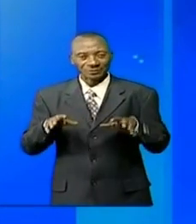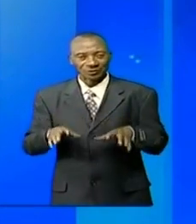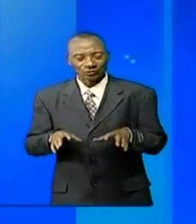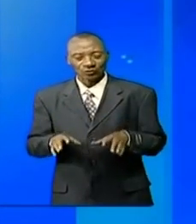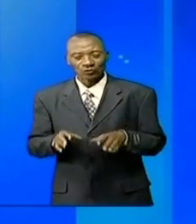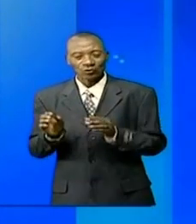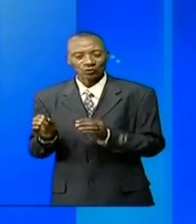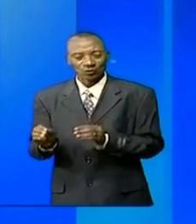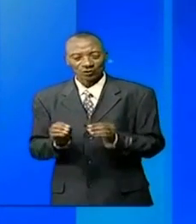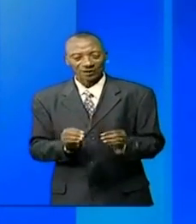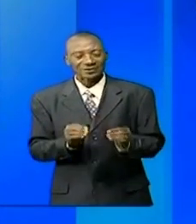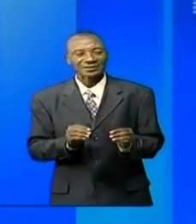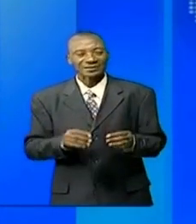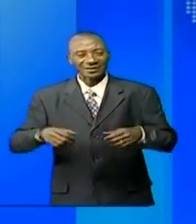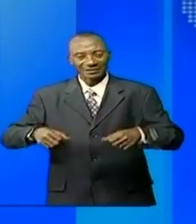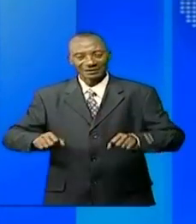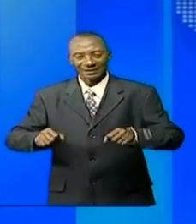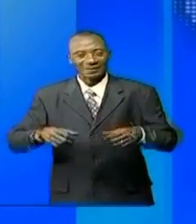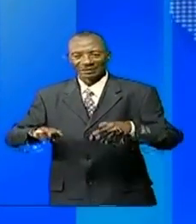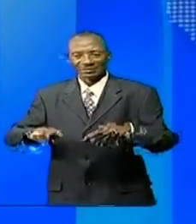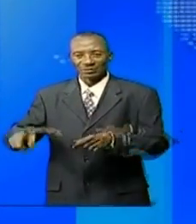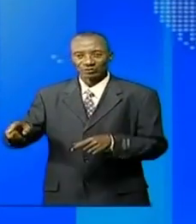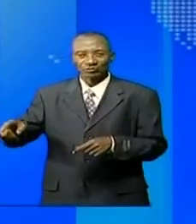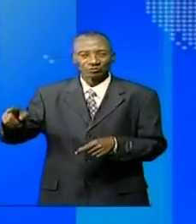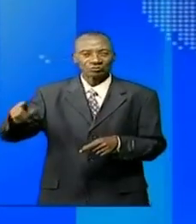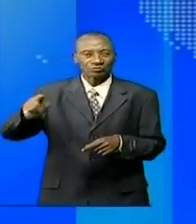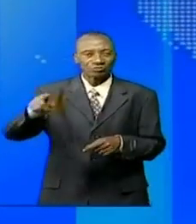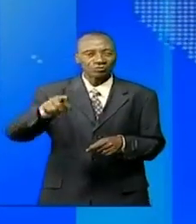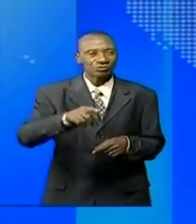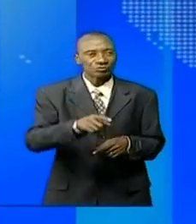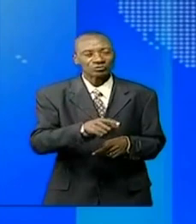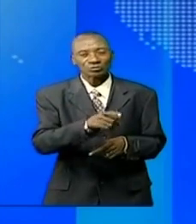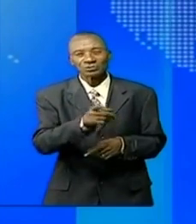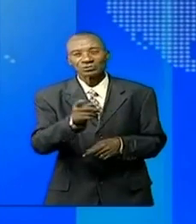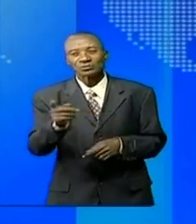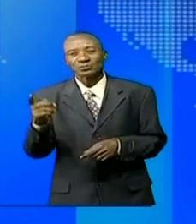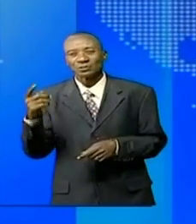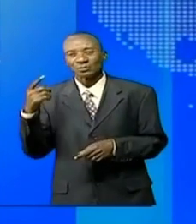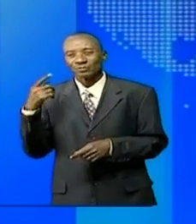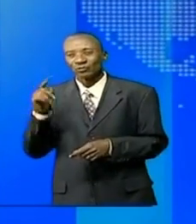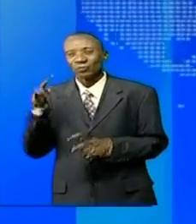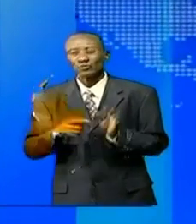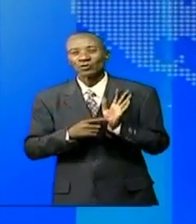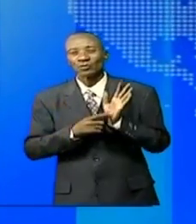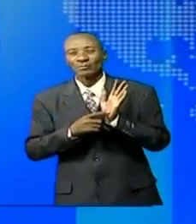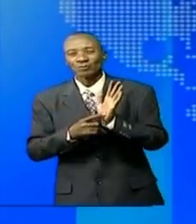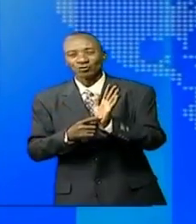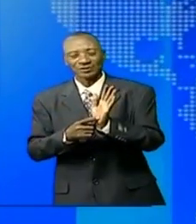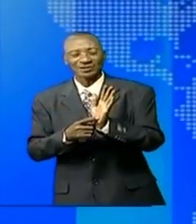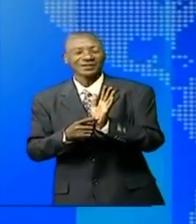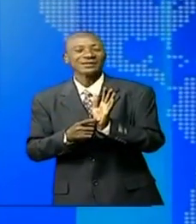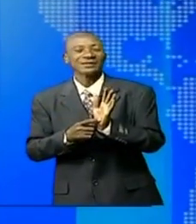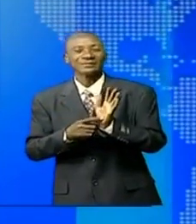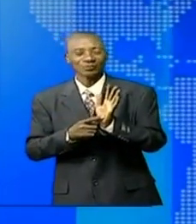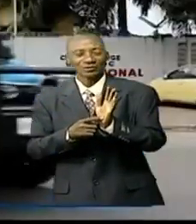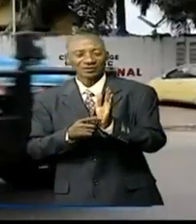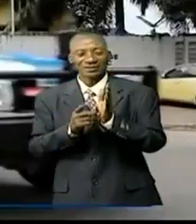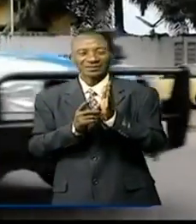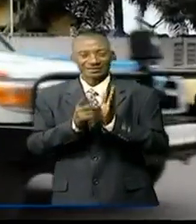la caravane motorisée avec comme thème axé sur la promotion de la vaccination contre la maladie à coronavirus.